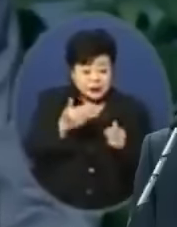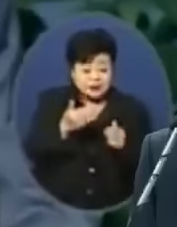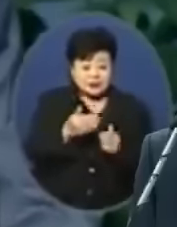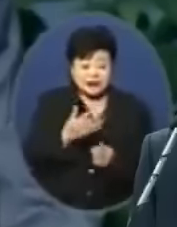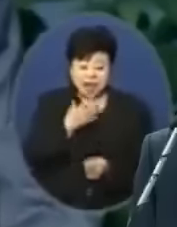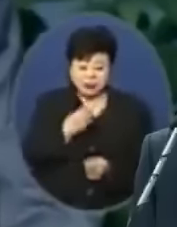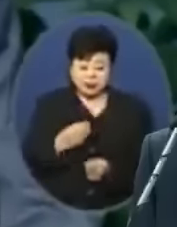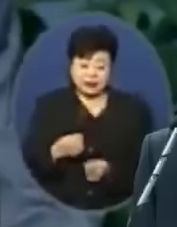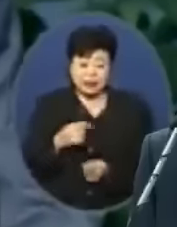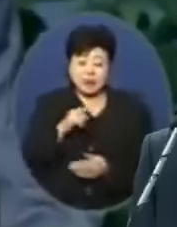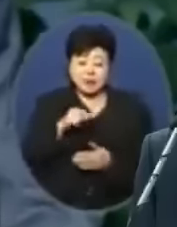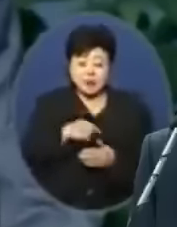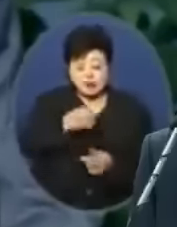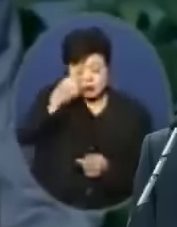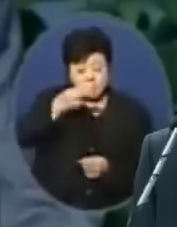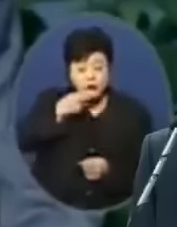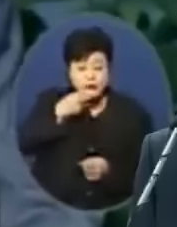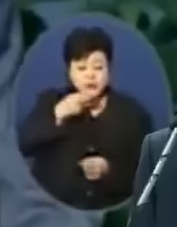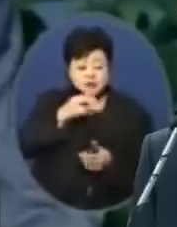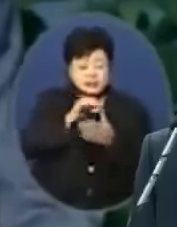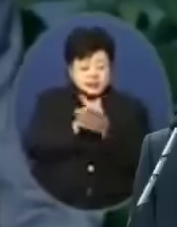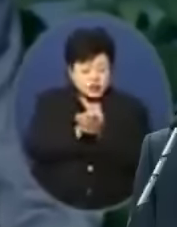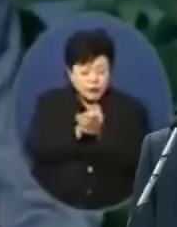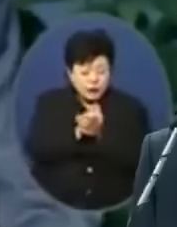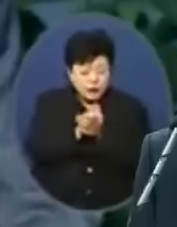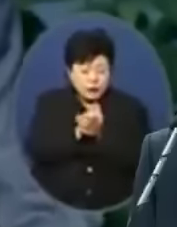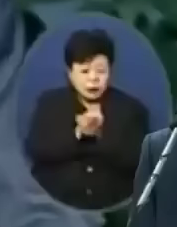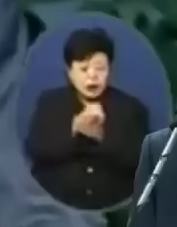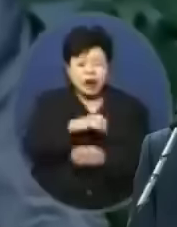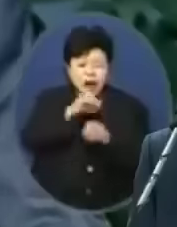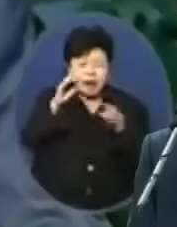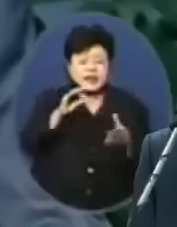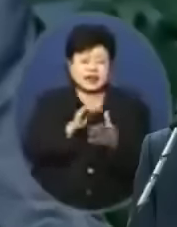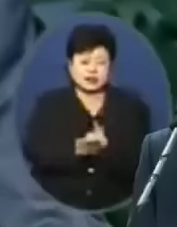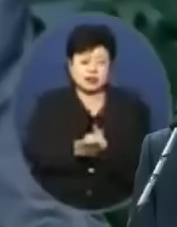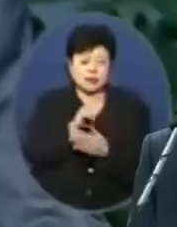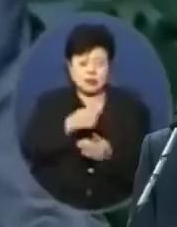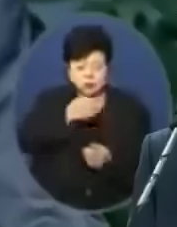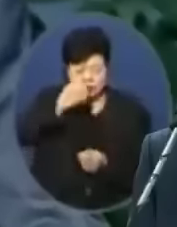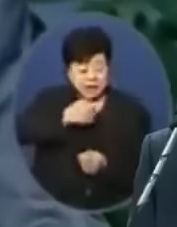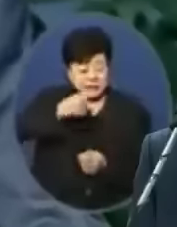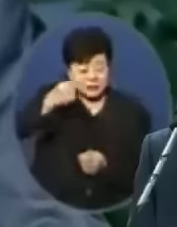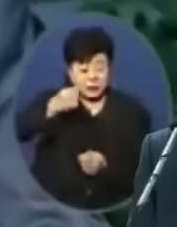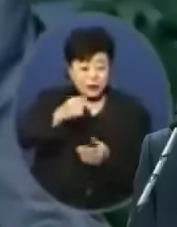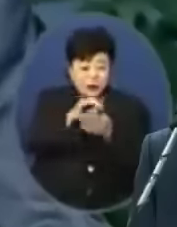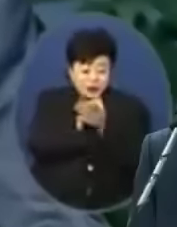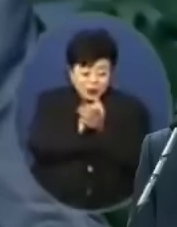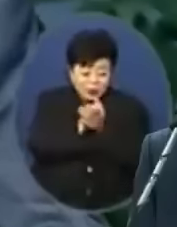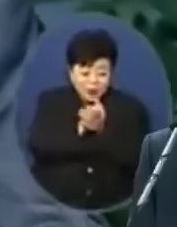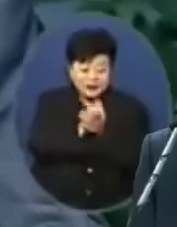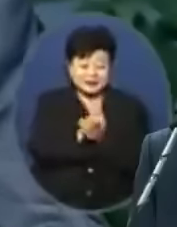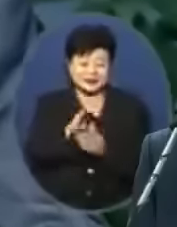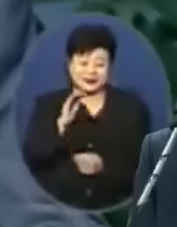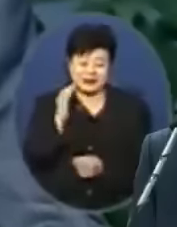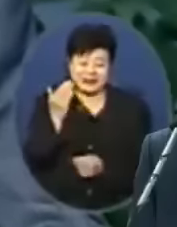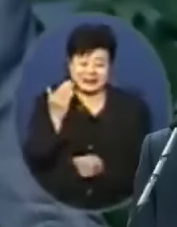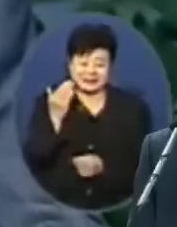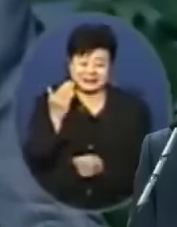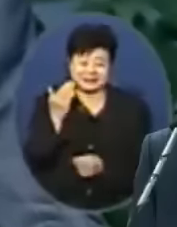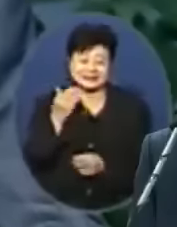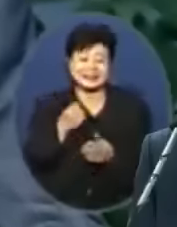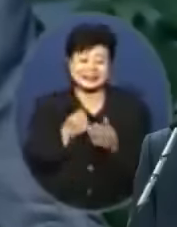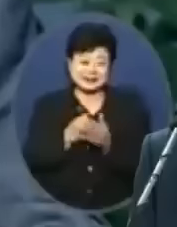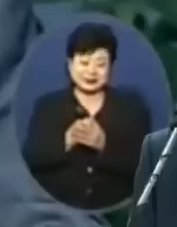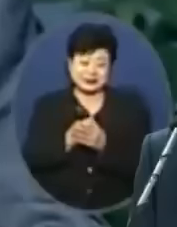아브라함에게 마음에 꿈이 없이 기도하는 것은 헛기도다. 마음에 꿈을 가득히 담고 기도해야 된다.